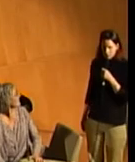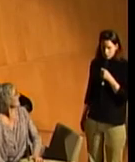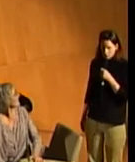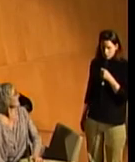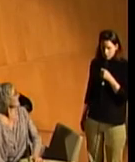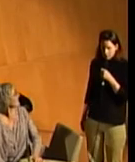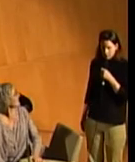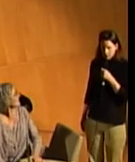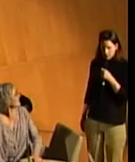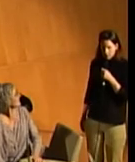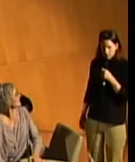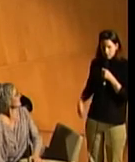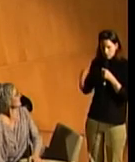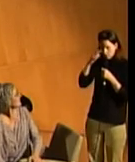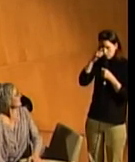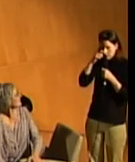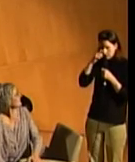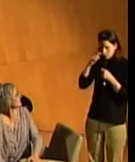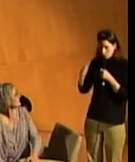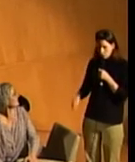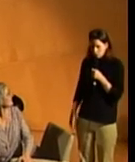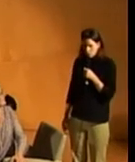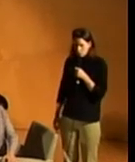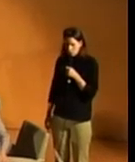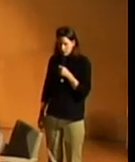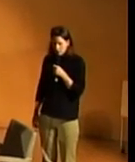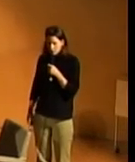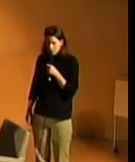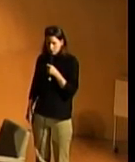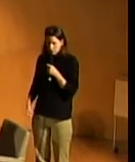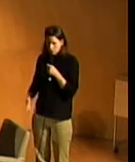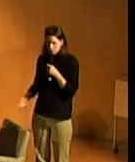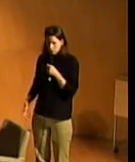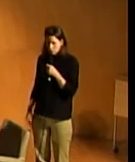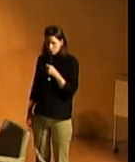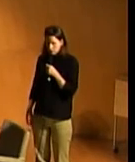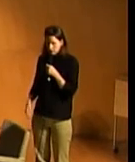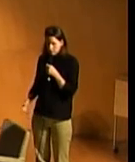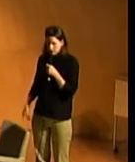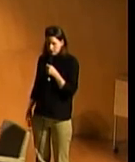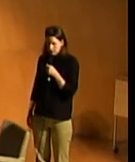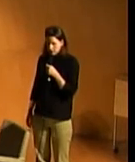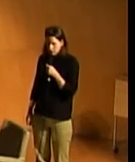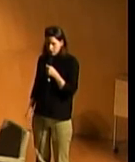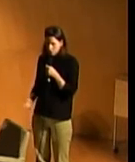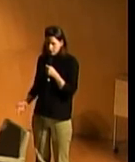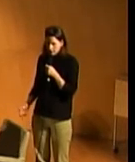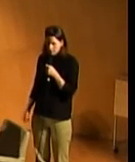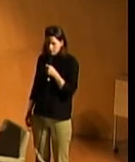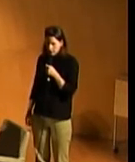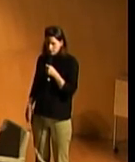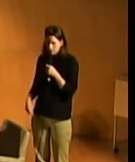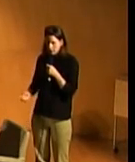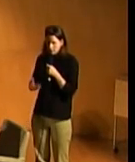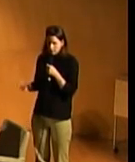J'avais une question pour vous, Madame Nguyen. Vous parliez du lien en fait, que vous établissez avec les enfants. Comment ça